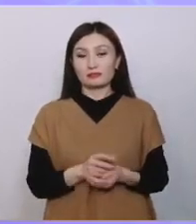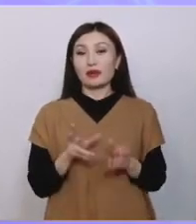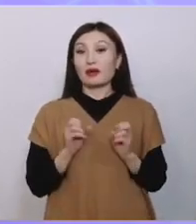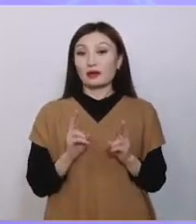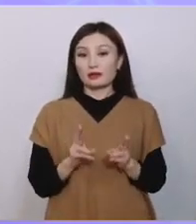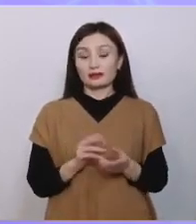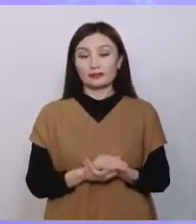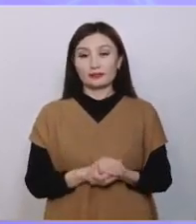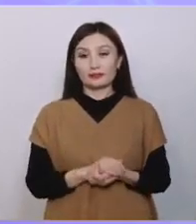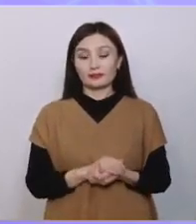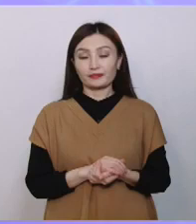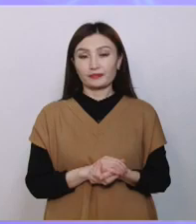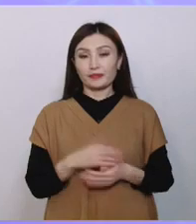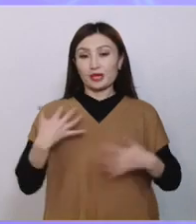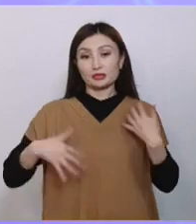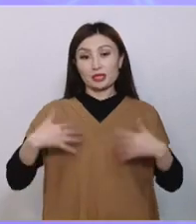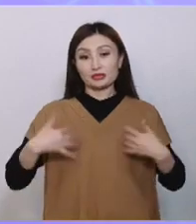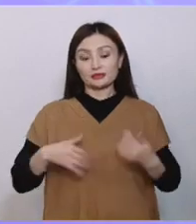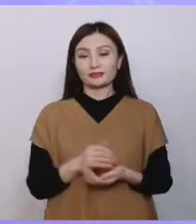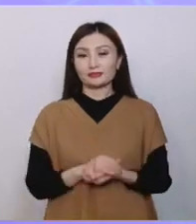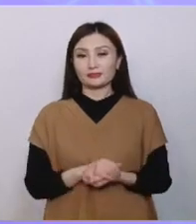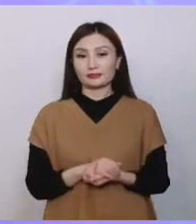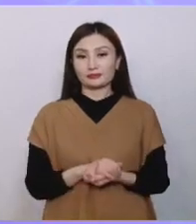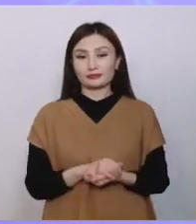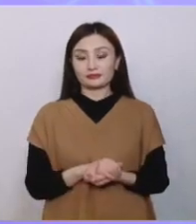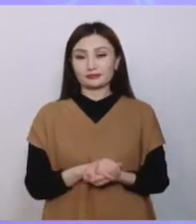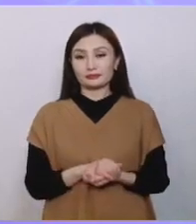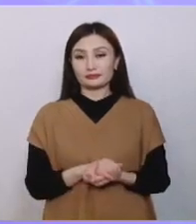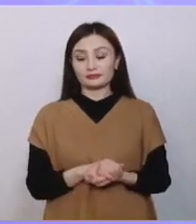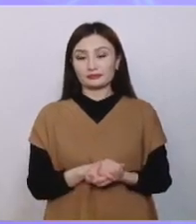Қантип бара жатат? Шашып бара жатат.